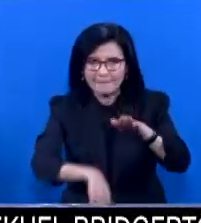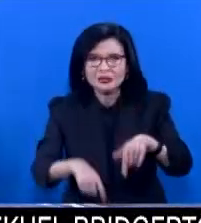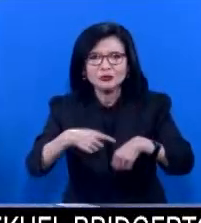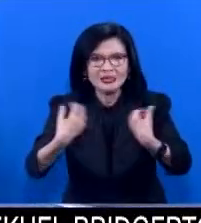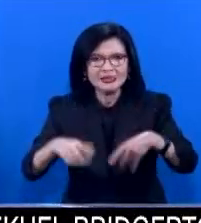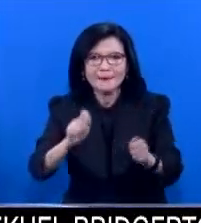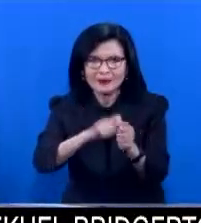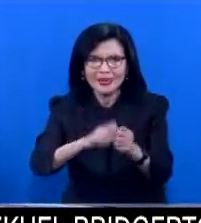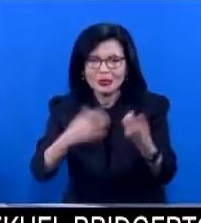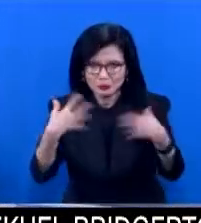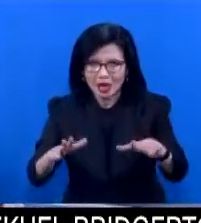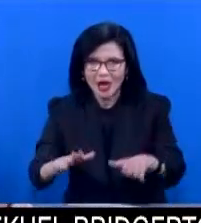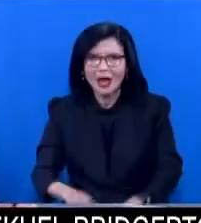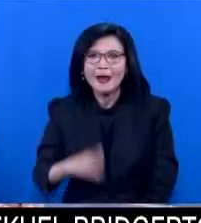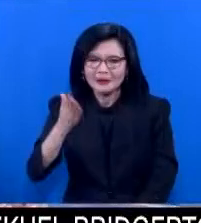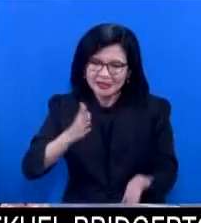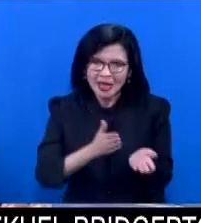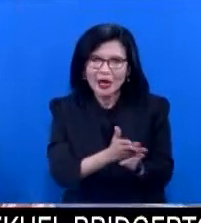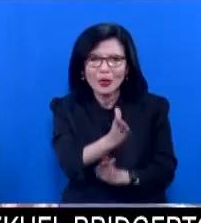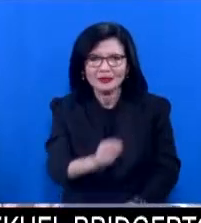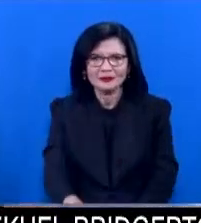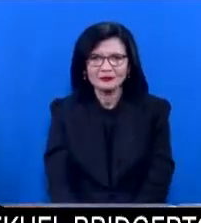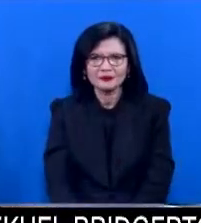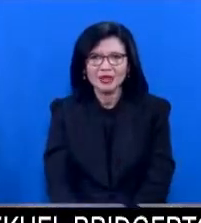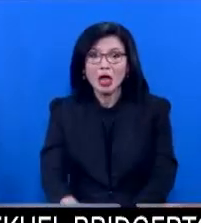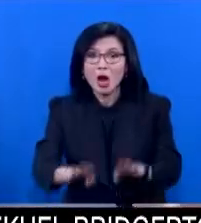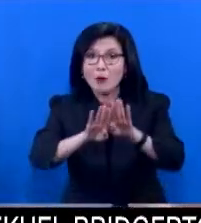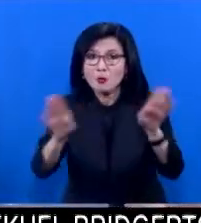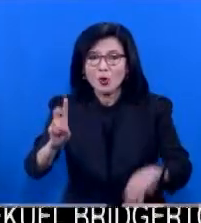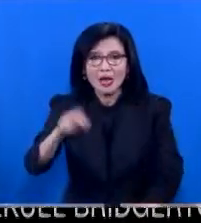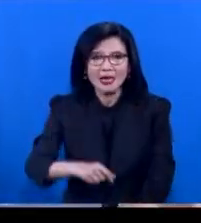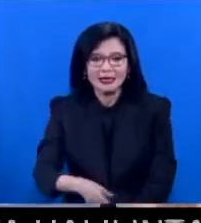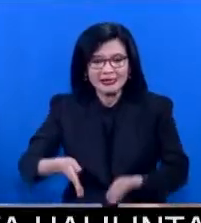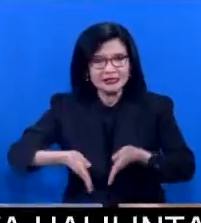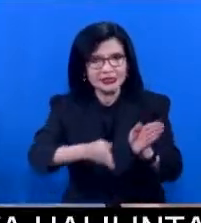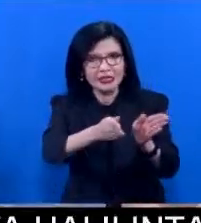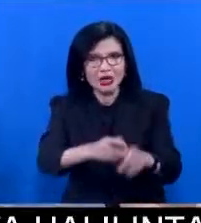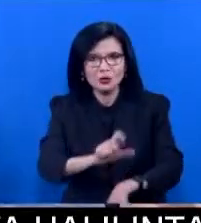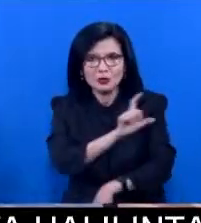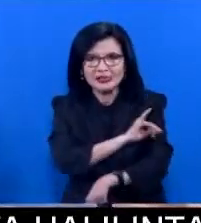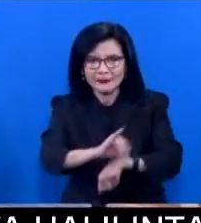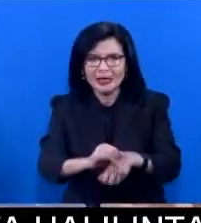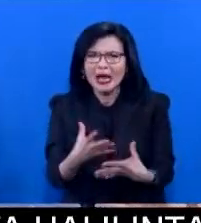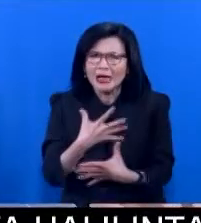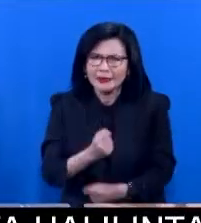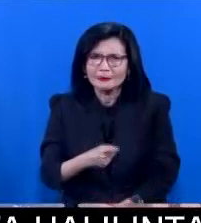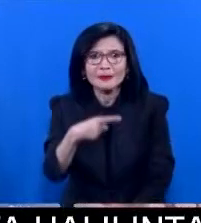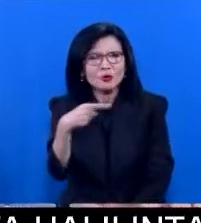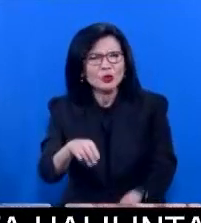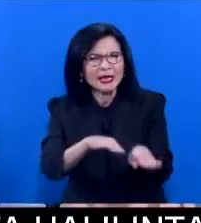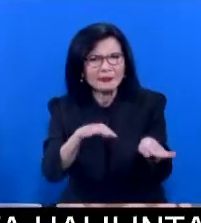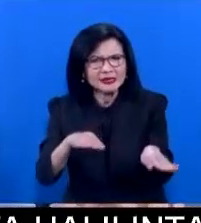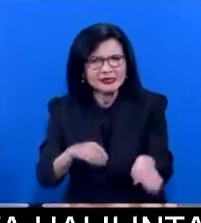dan dapat dilintasi kembali kendaraan dengan pembukaan kembali jalur utama tol cipali ini diharapkan dapat mengurangi kemacetan